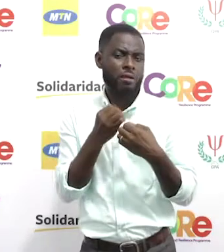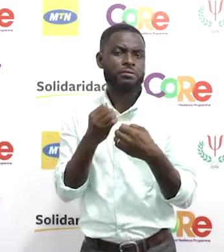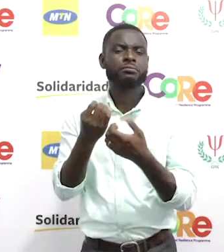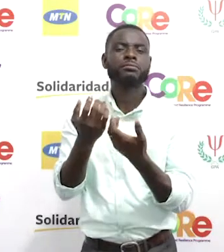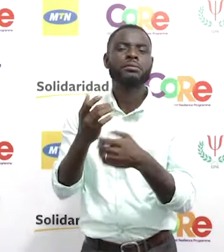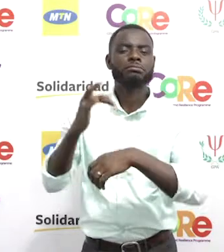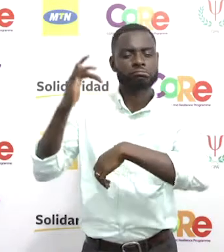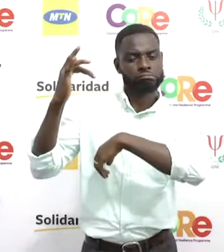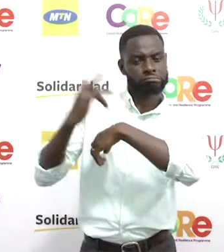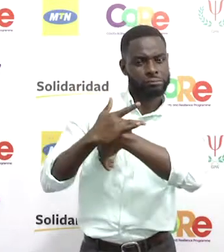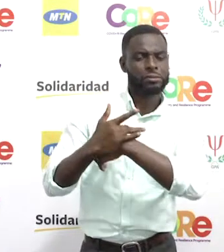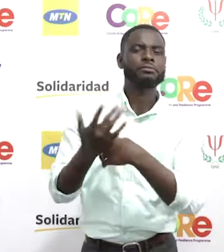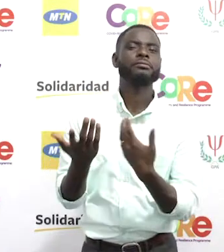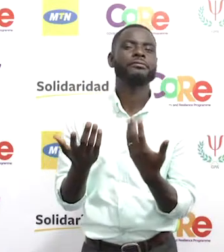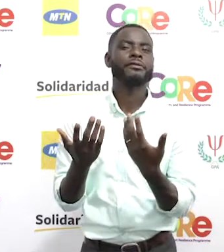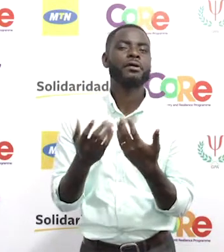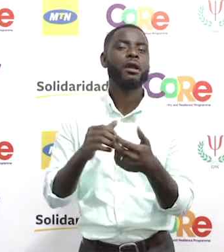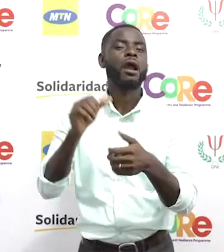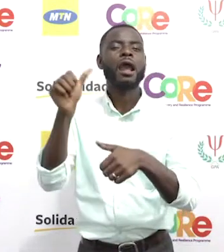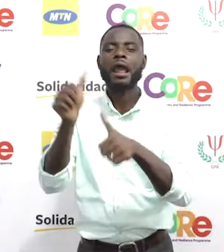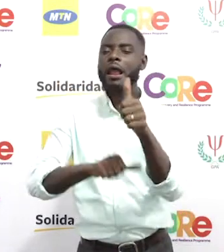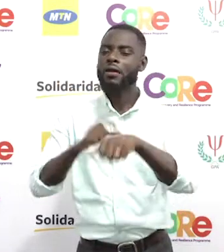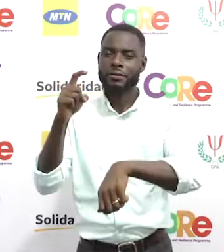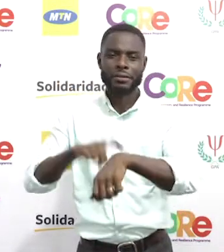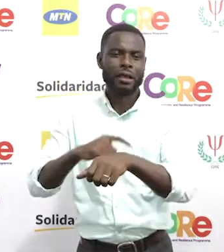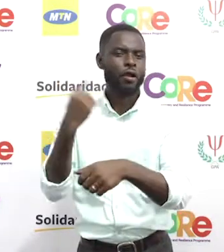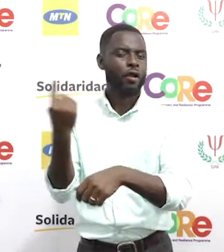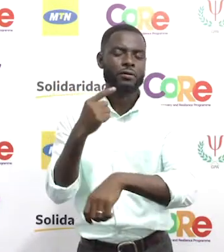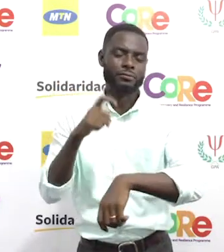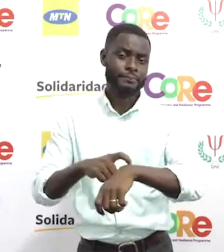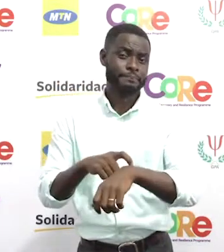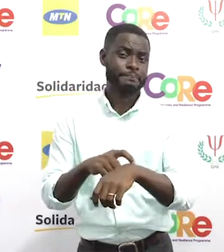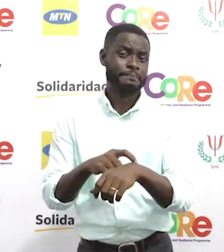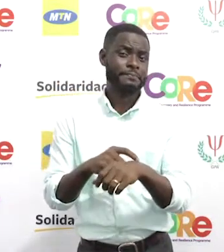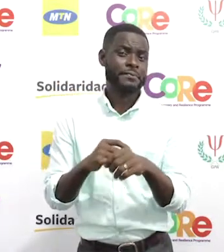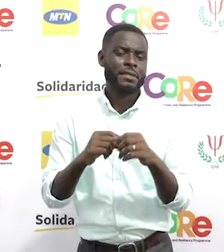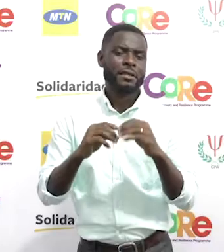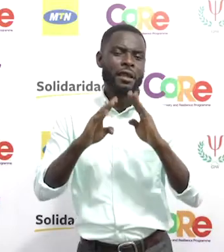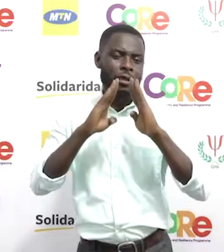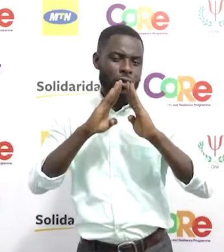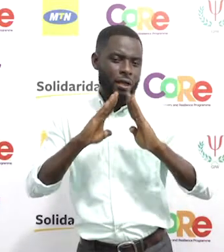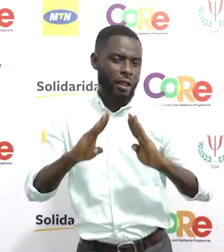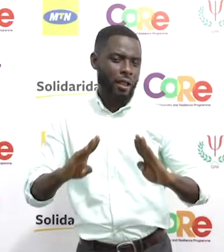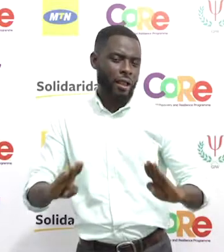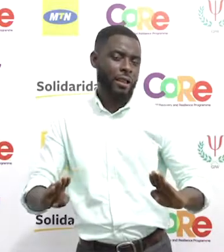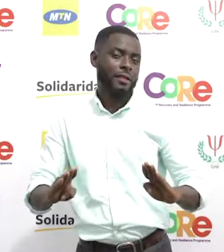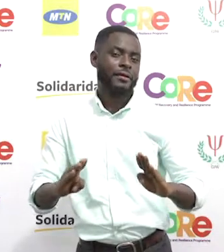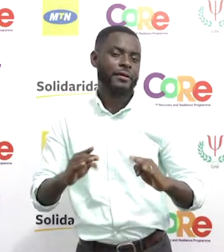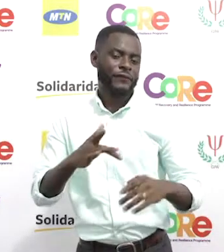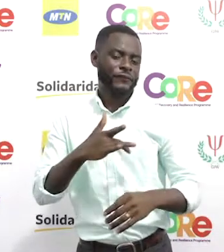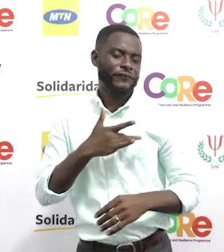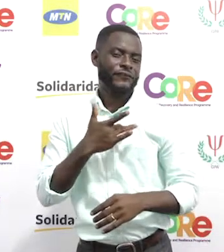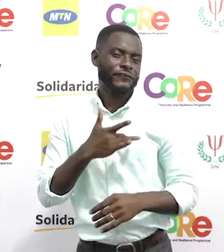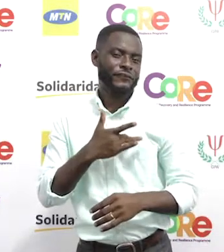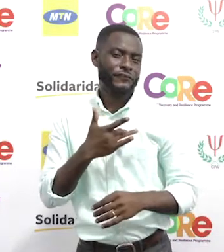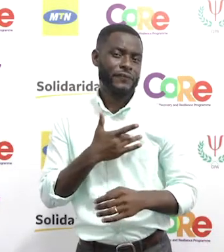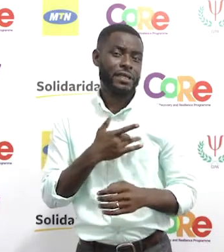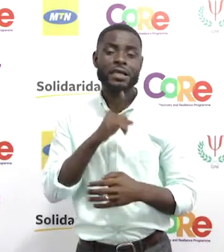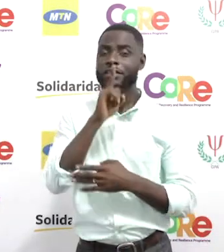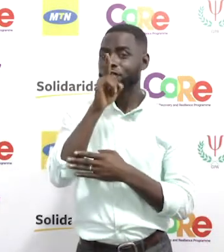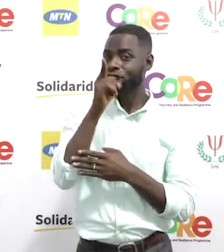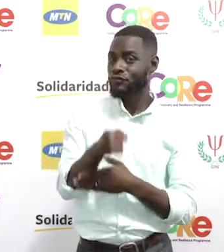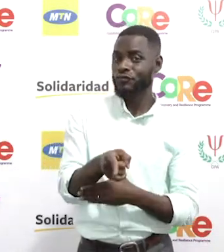ye ni fe mo femli. Eji he nu moko, ni foka, ni oba kahe,